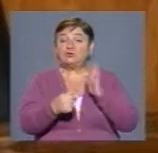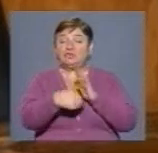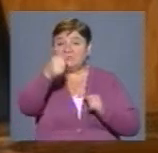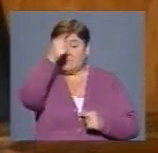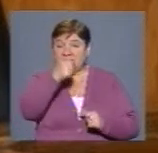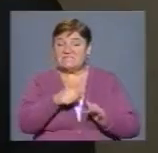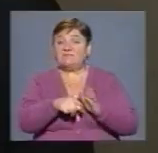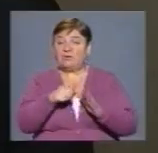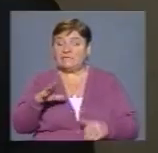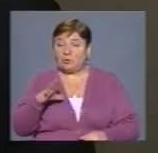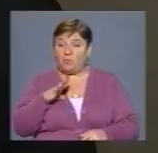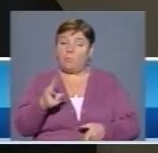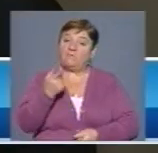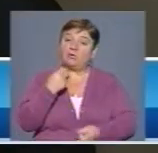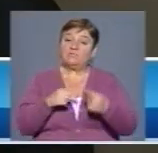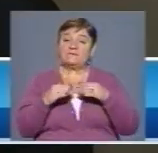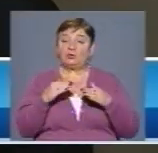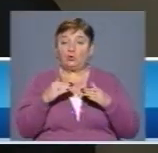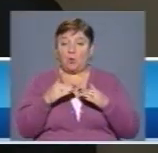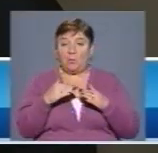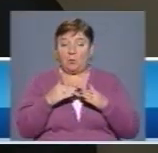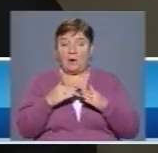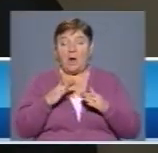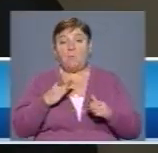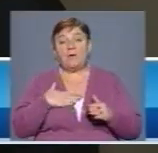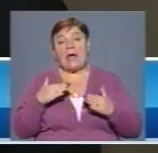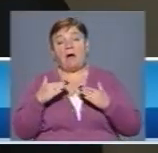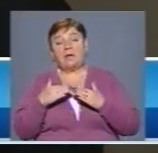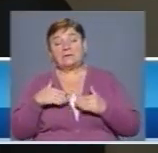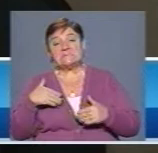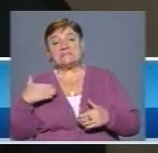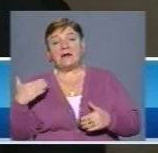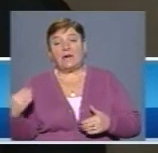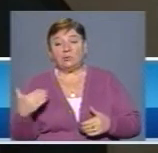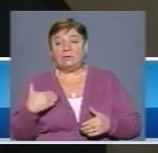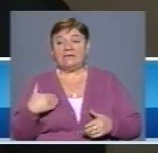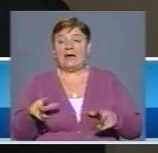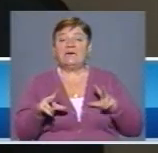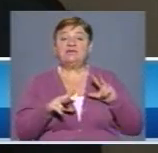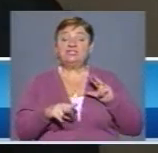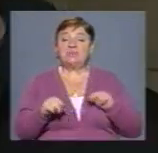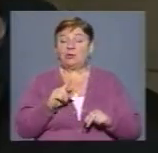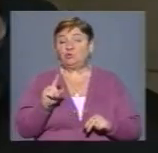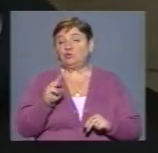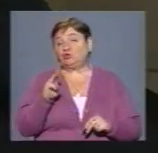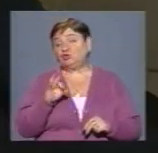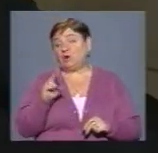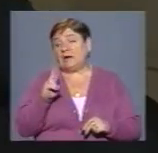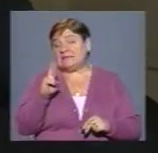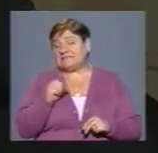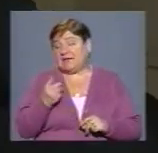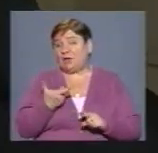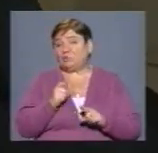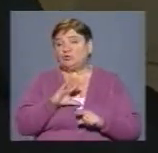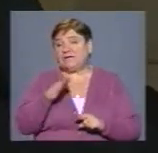повернувся додому. Поступати, як кажуть, моя хата з краю, я вважаю, тут дуже некрасиво. Що держава